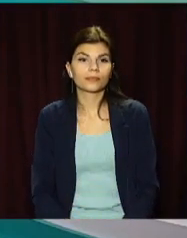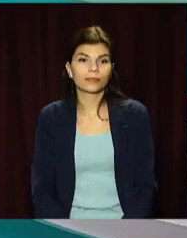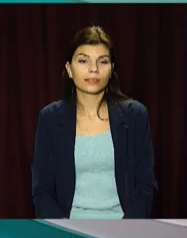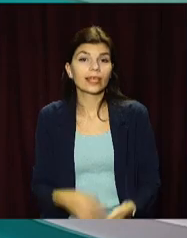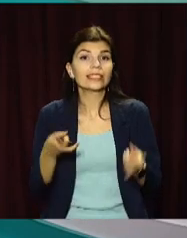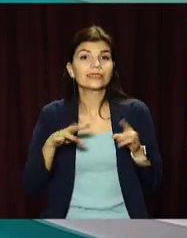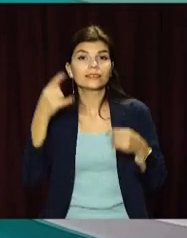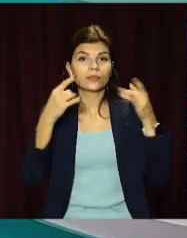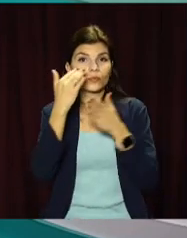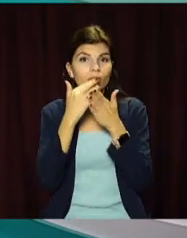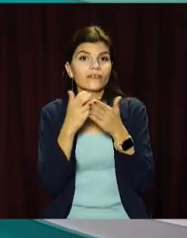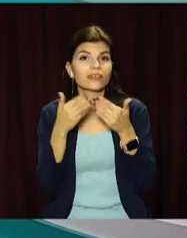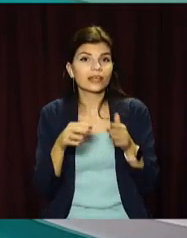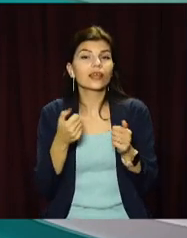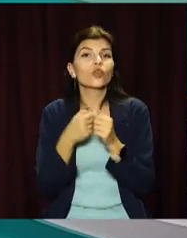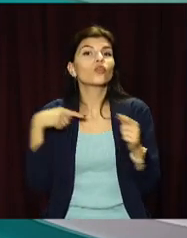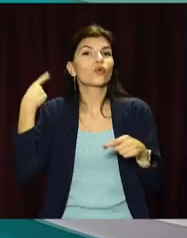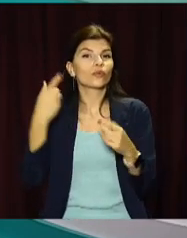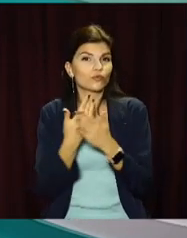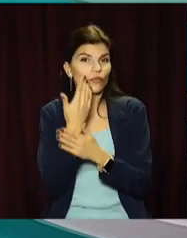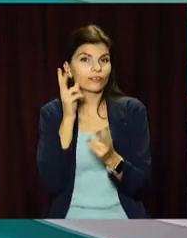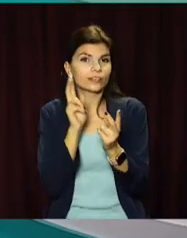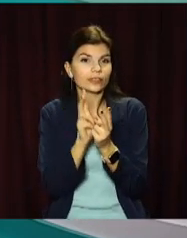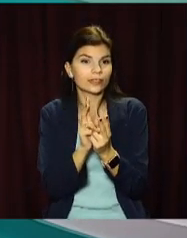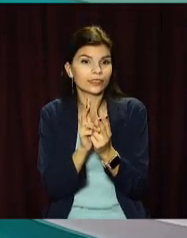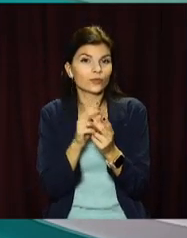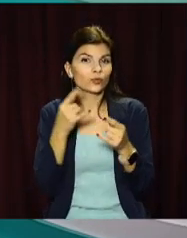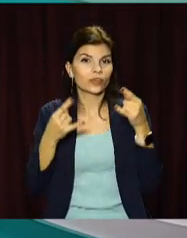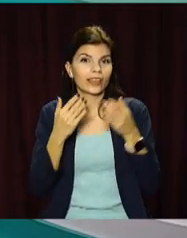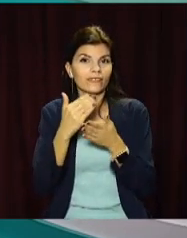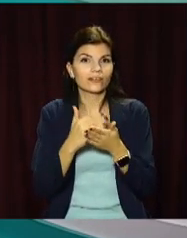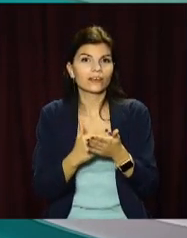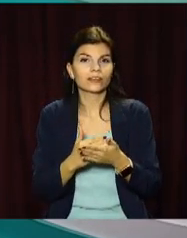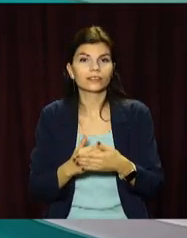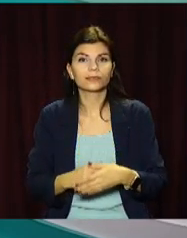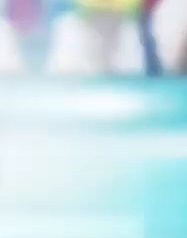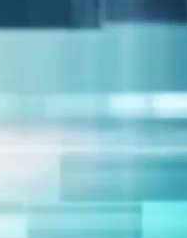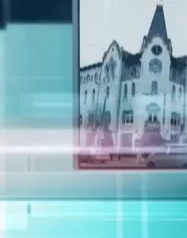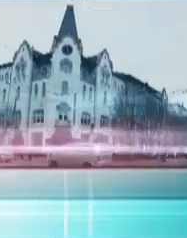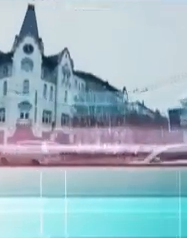Залишайтесь відкритим і до нових зустрічей у ефірі.